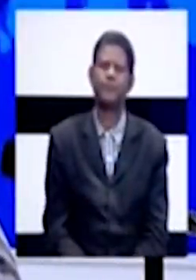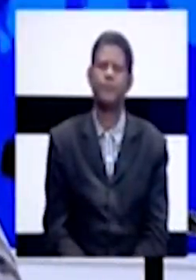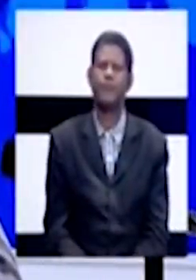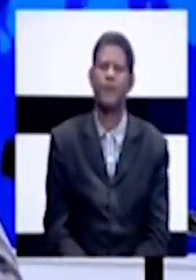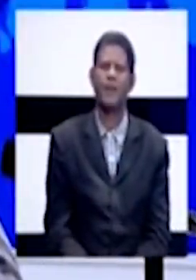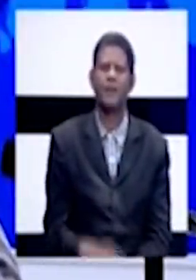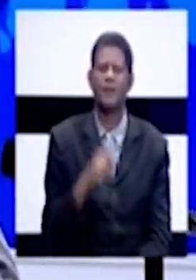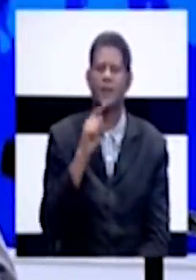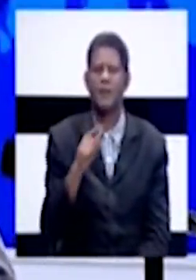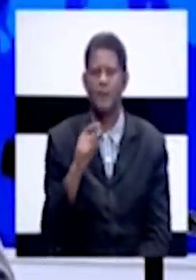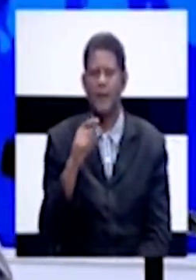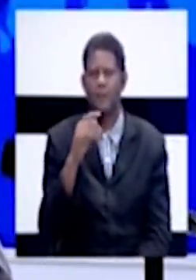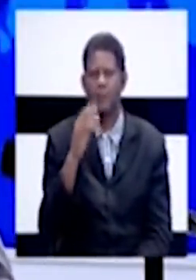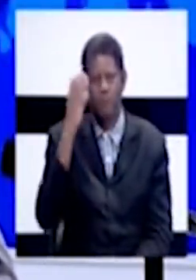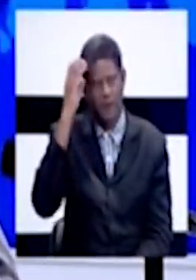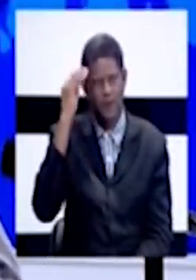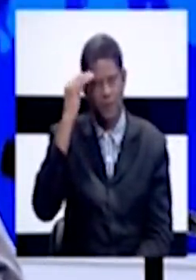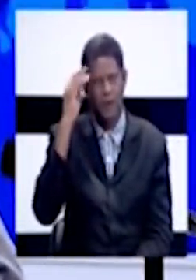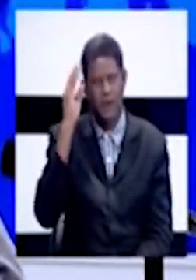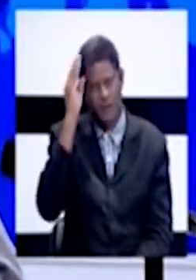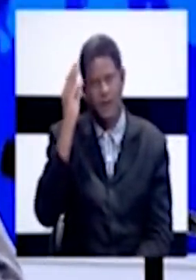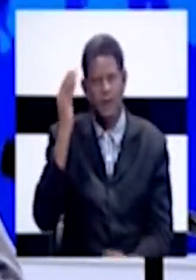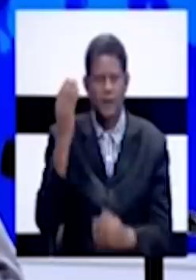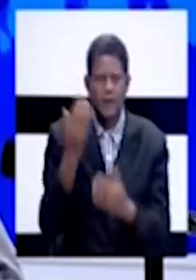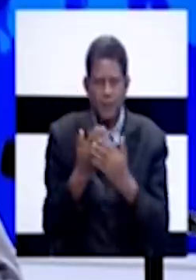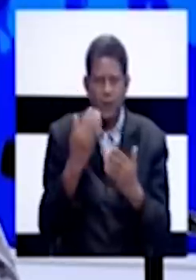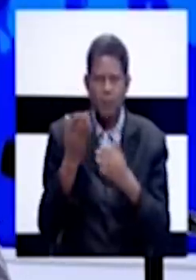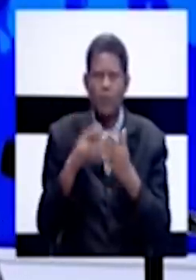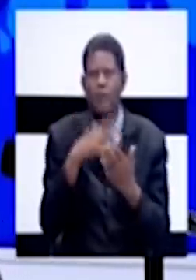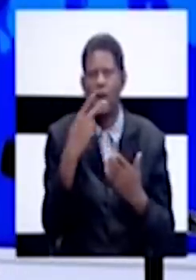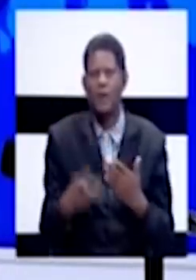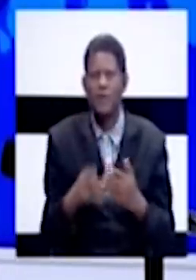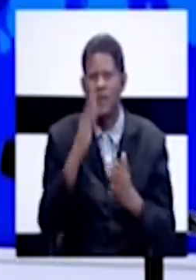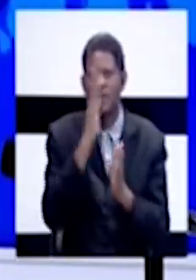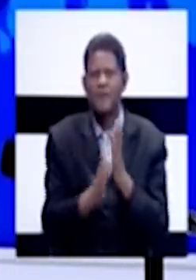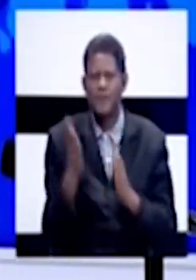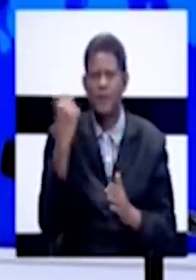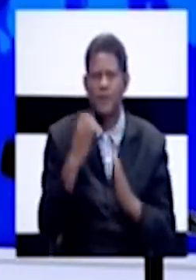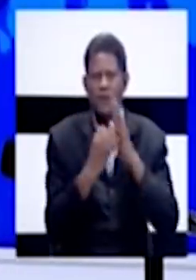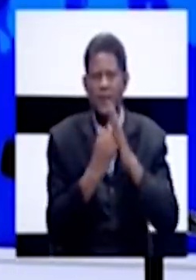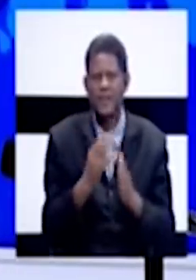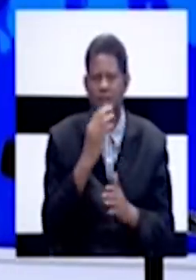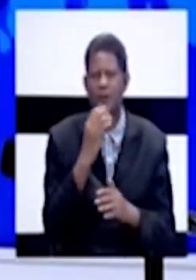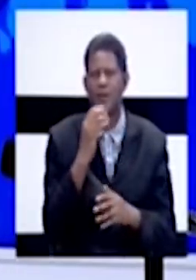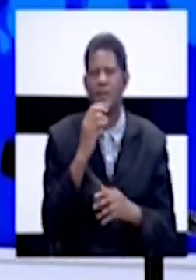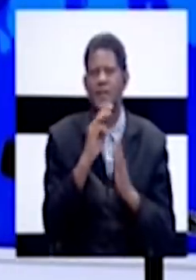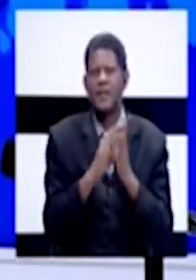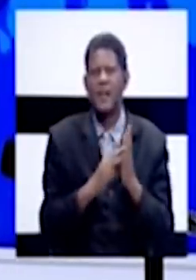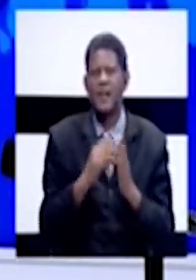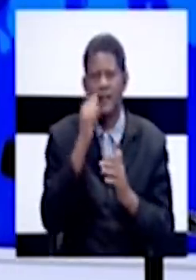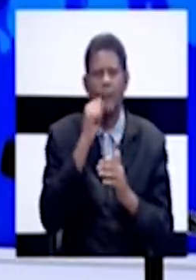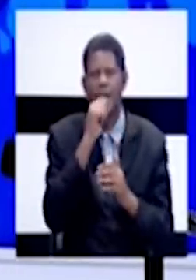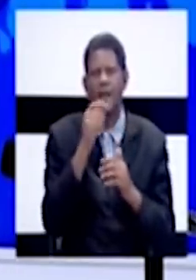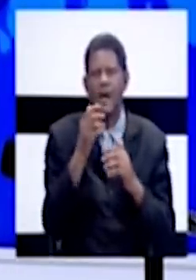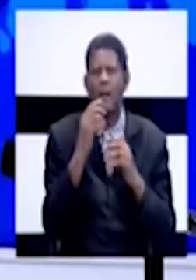كمتا منغستو هايلي مريم اب درور قطو فكرا زنبره فاشتاو سرعات ابي احمدون اب افموت كون يفكر